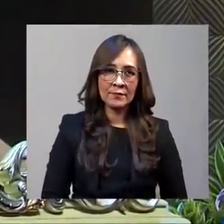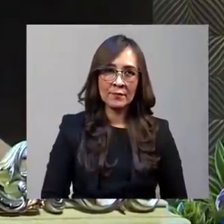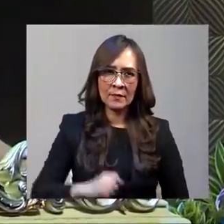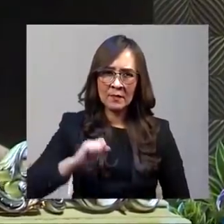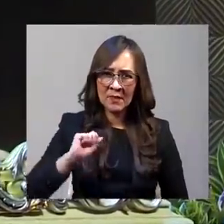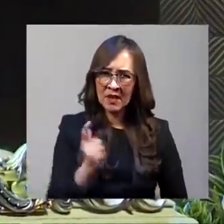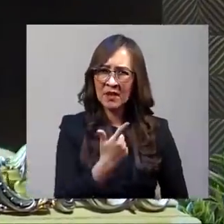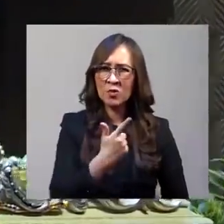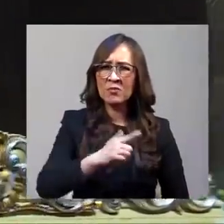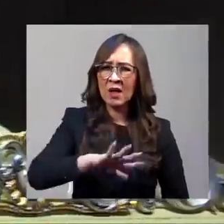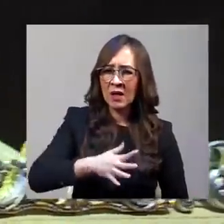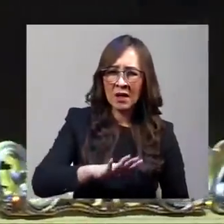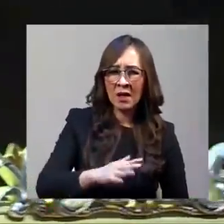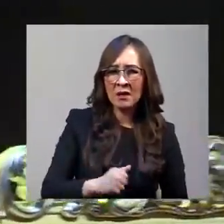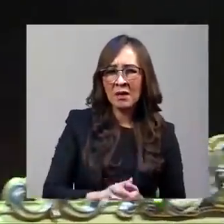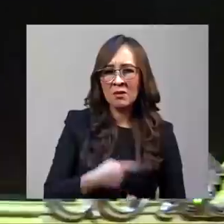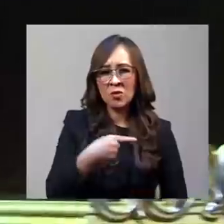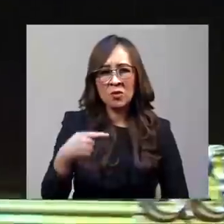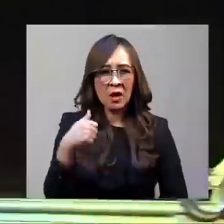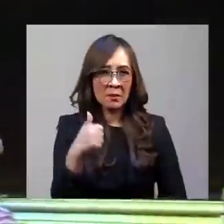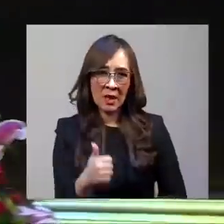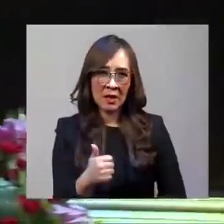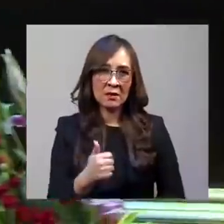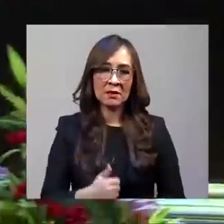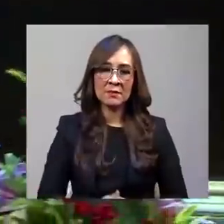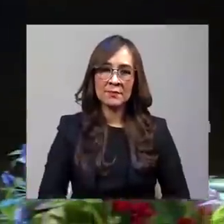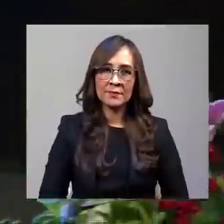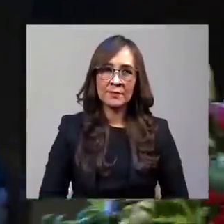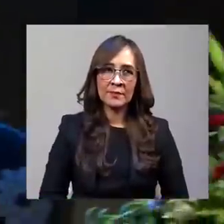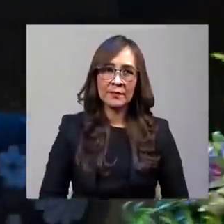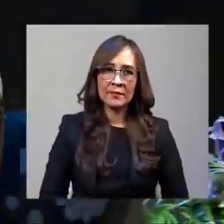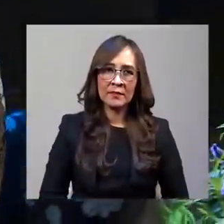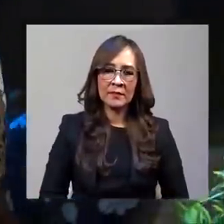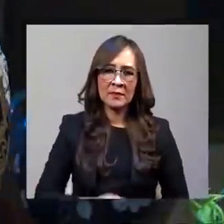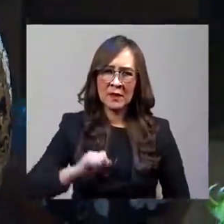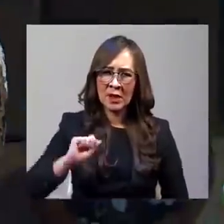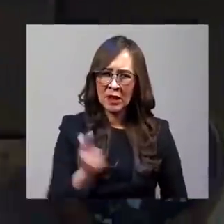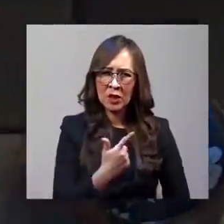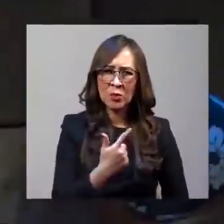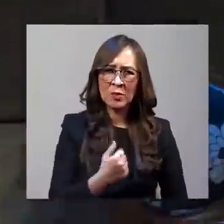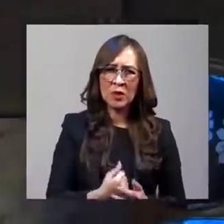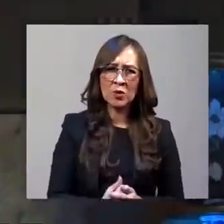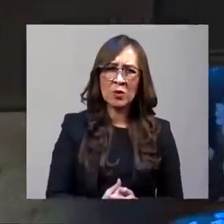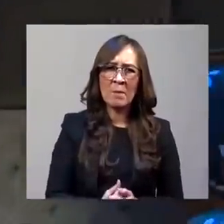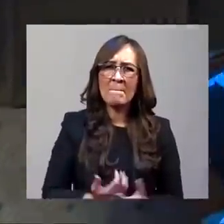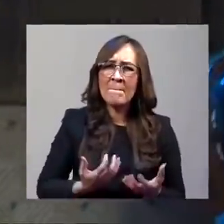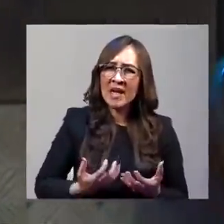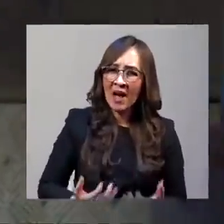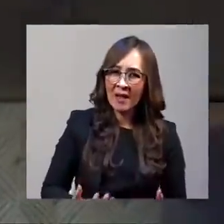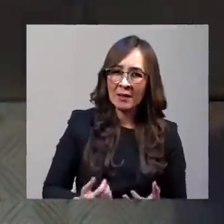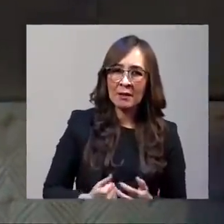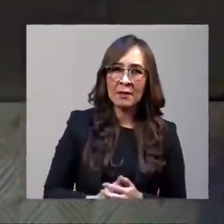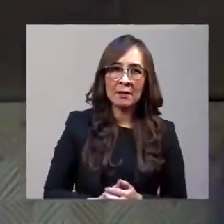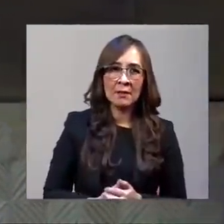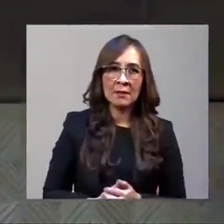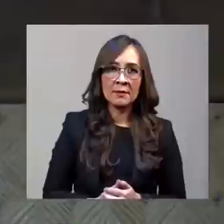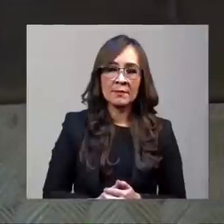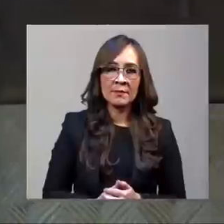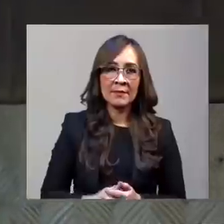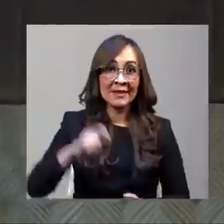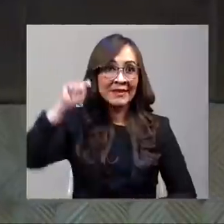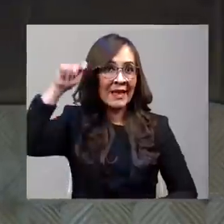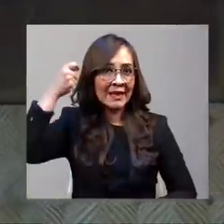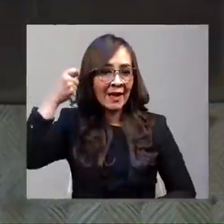memang kadang-kadang tidak baik. Life is tough, I know. Tapi yang saya mau ingatkan, kita punya Tuhan yang